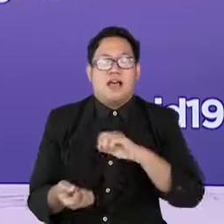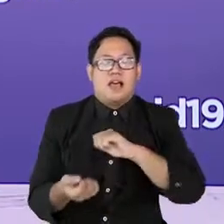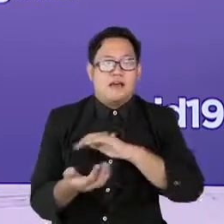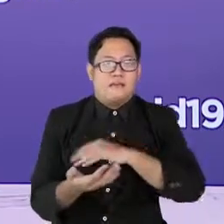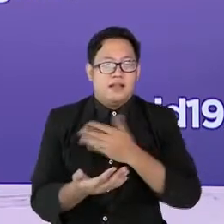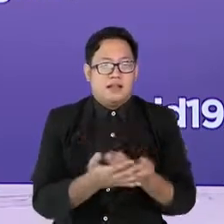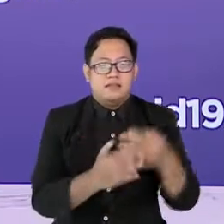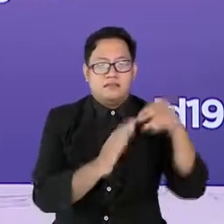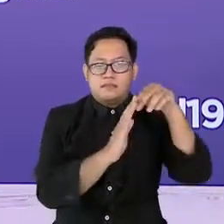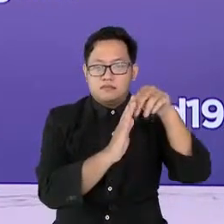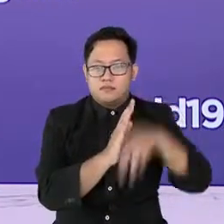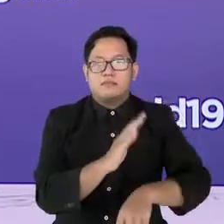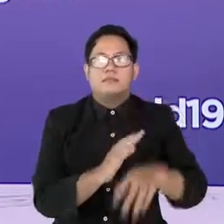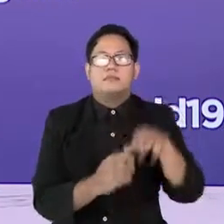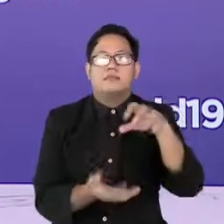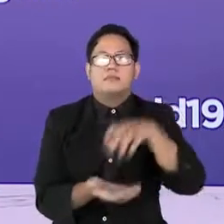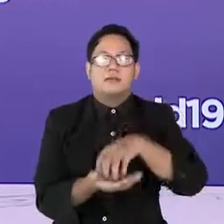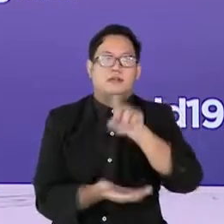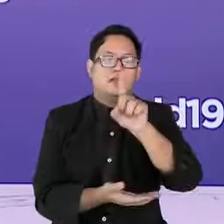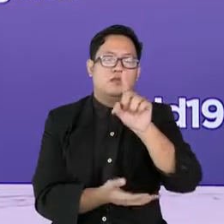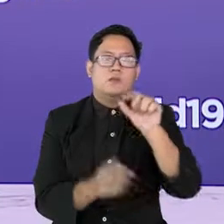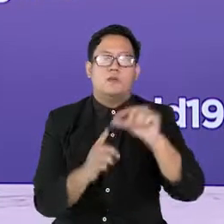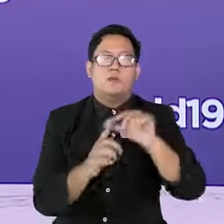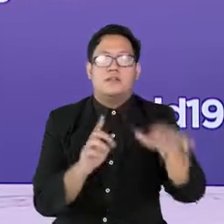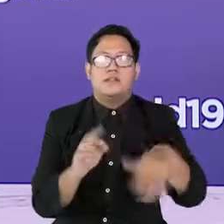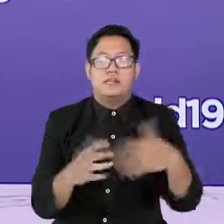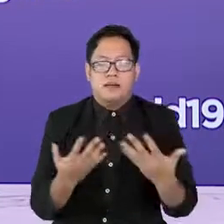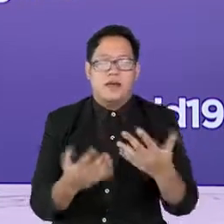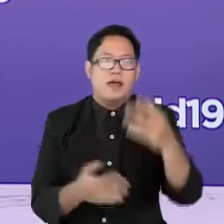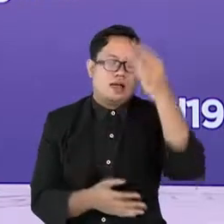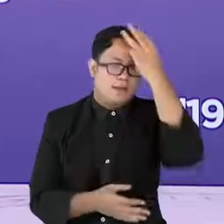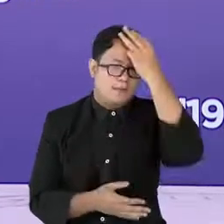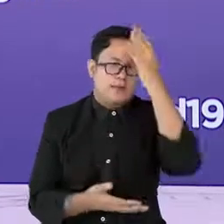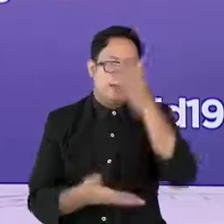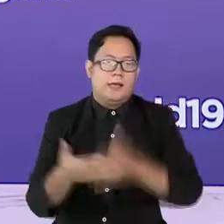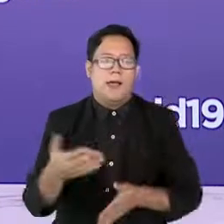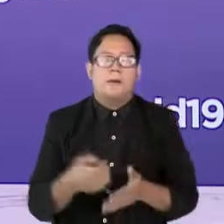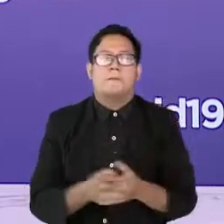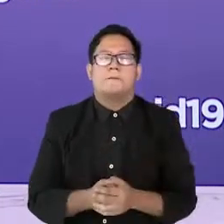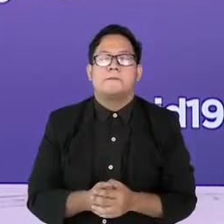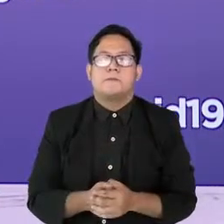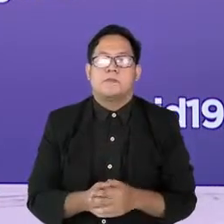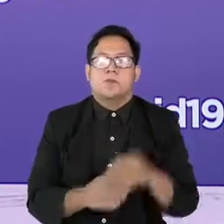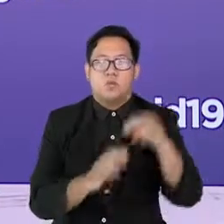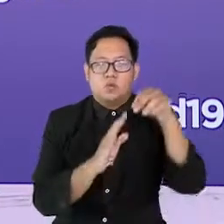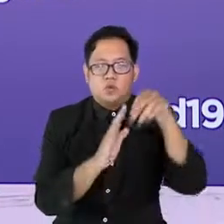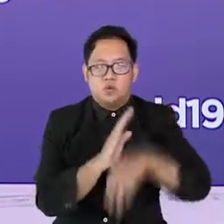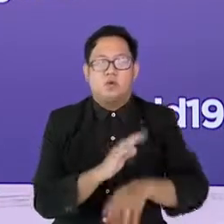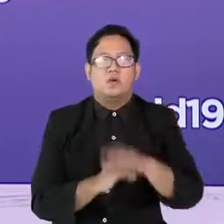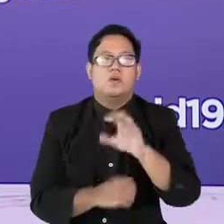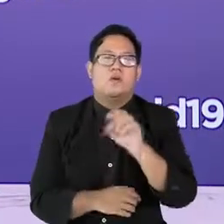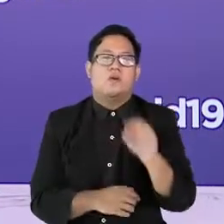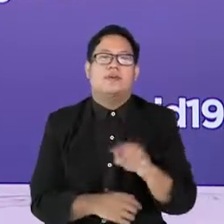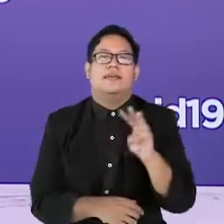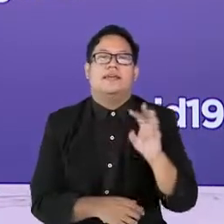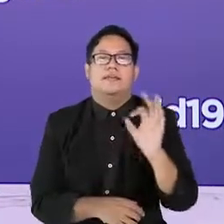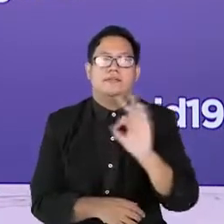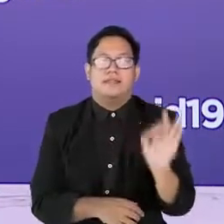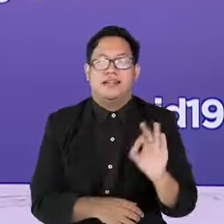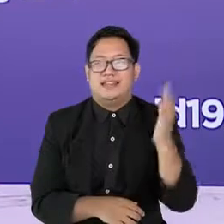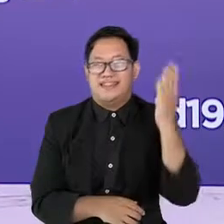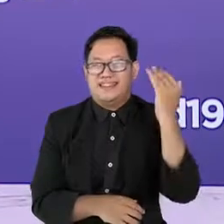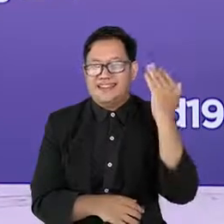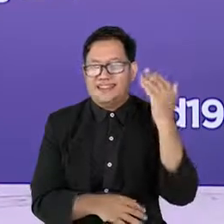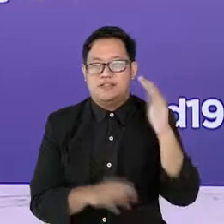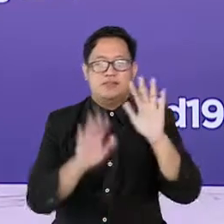saja yaitu Kalimantan Tengah yang tuh 0,03 persen dari 2,9 puluh satu persen di